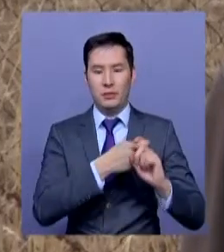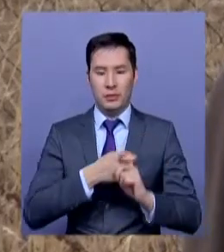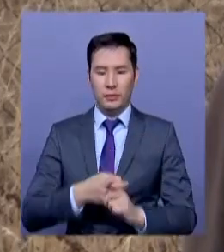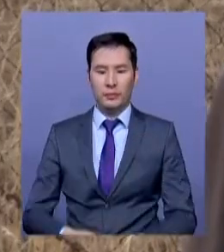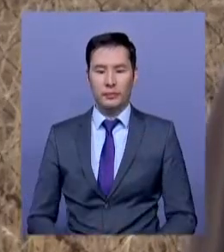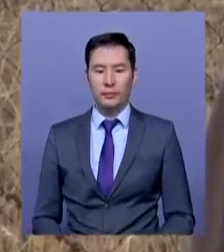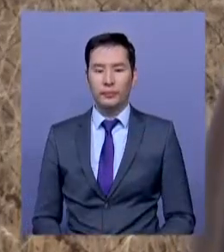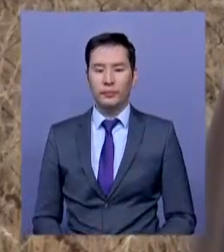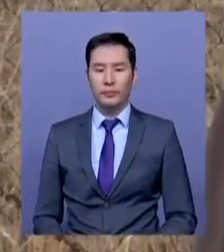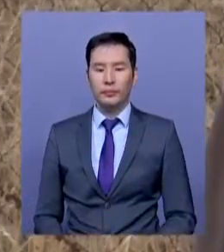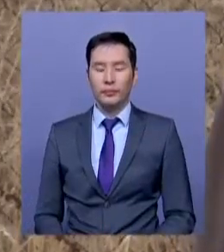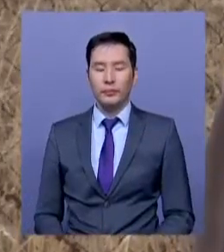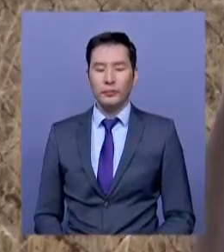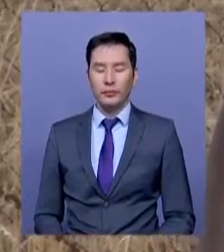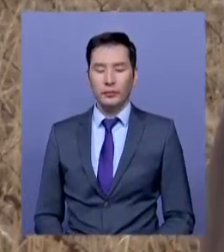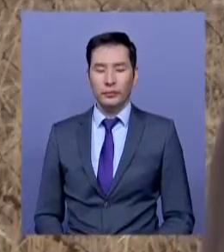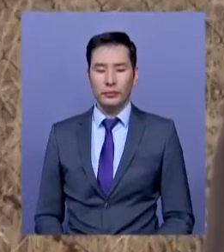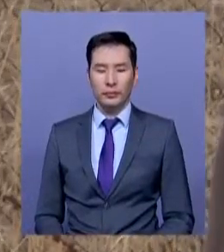не дайындайтын